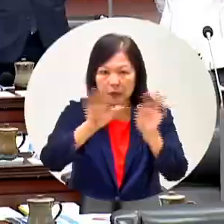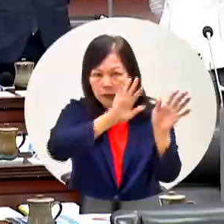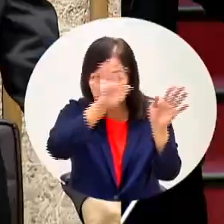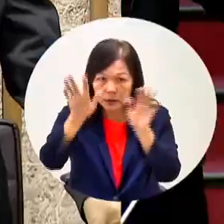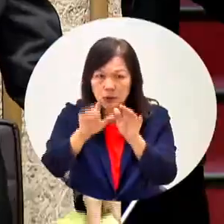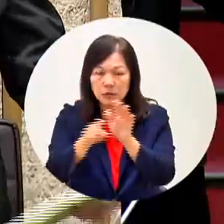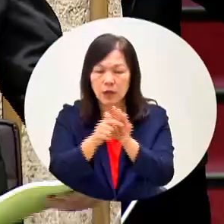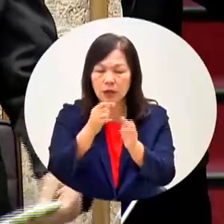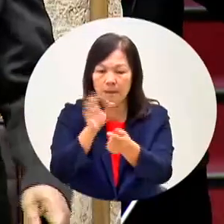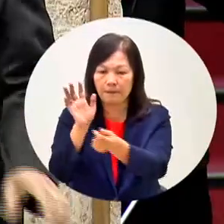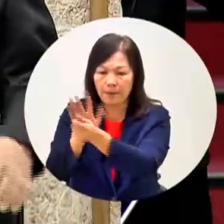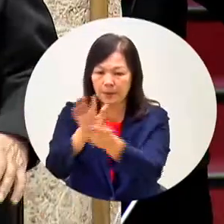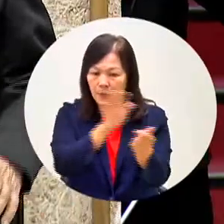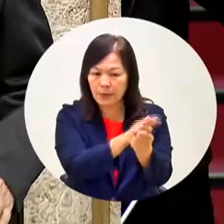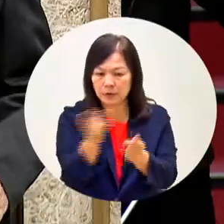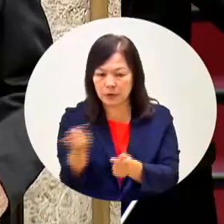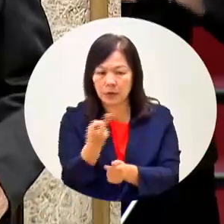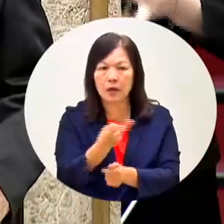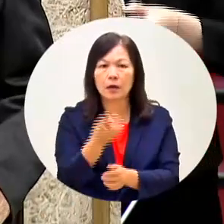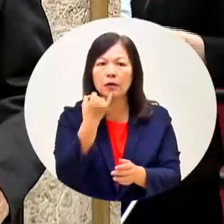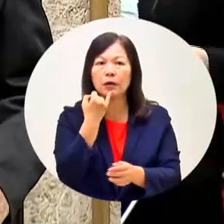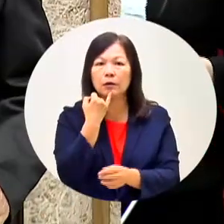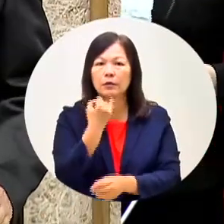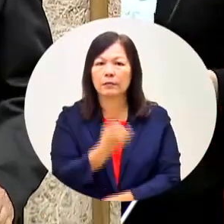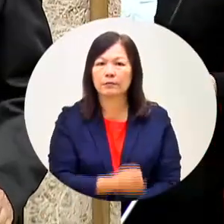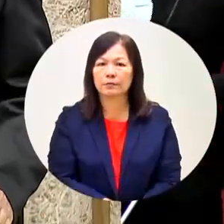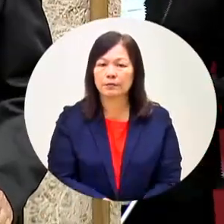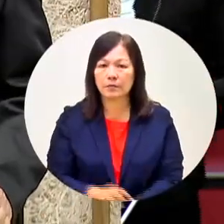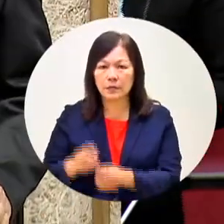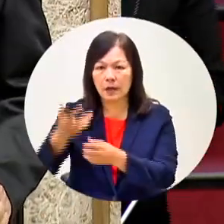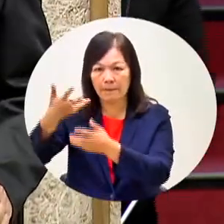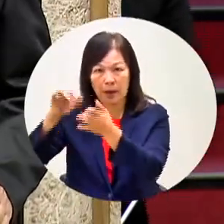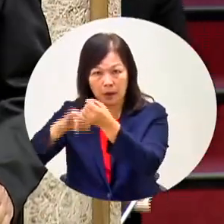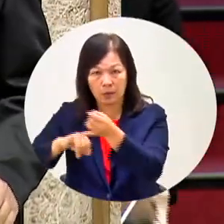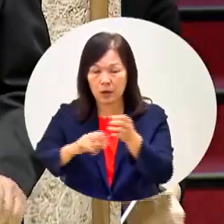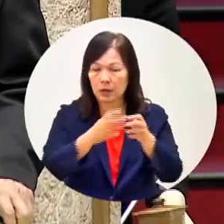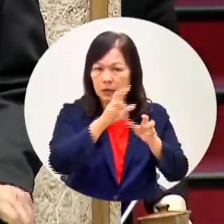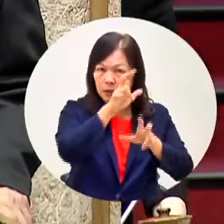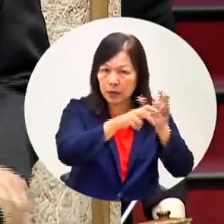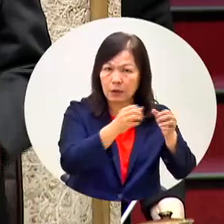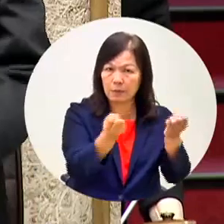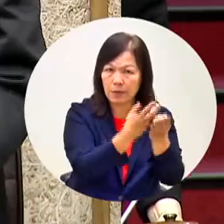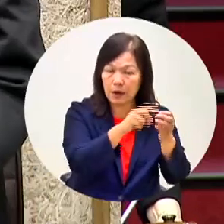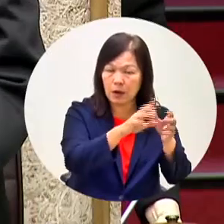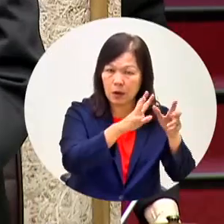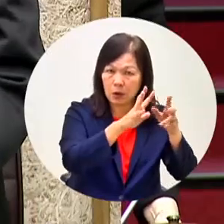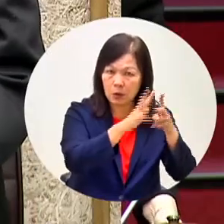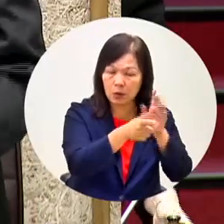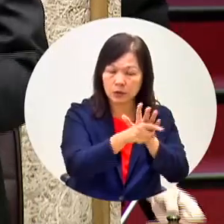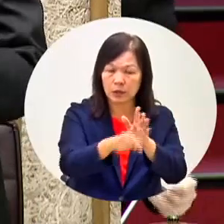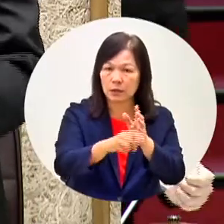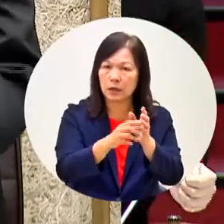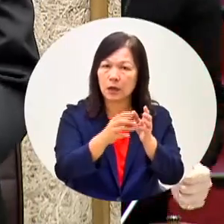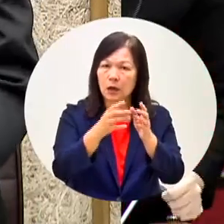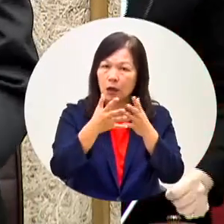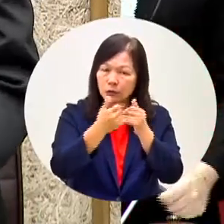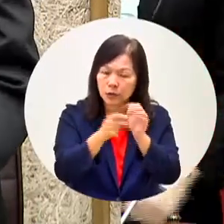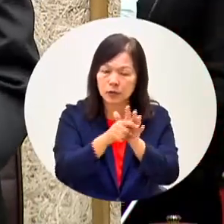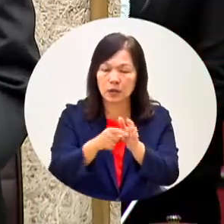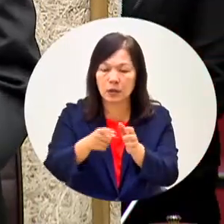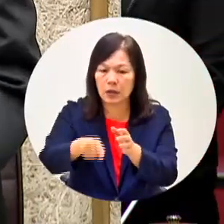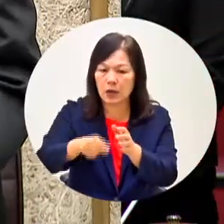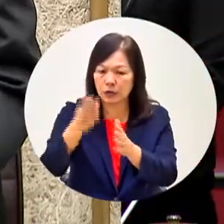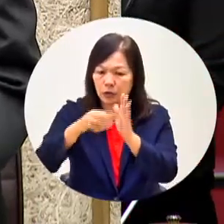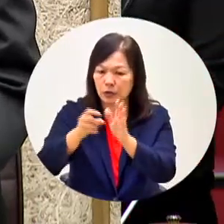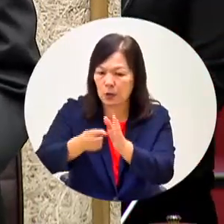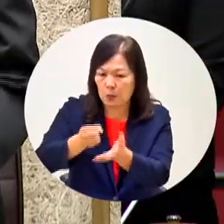原来国小都要起伫这两个国小的中央啦，相信你也有去了解莲雾区的地形啦，吼会当舒缓啊，包括国小、甲电话国小，吼啊，所以要紧，让囡仔起好 啊，唔免讲伫遐找无好，迄、那个教室人读